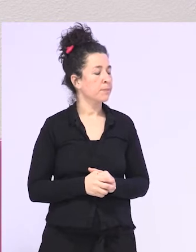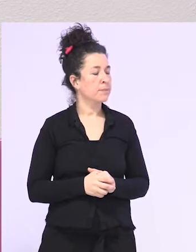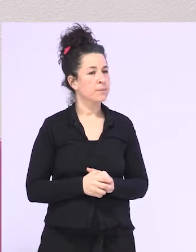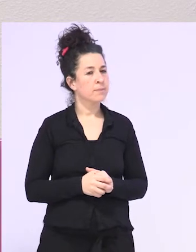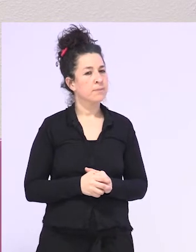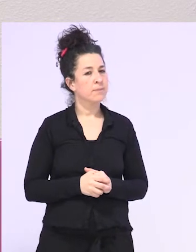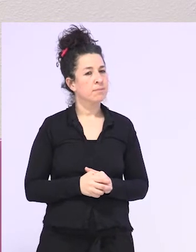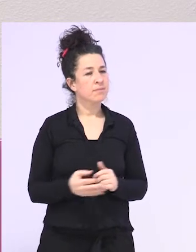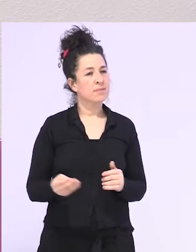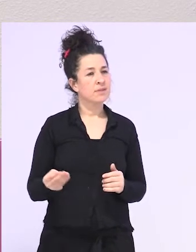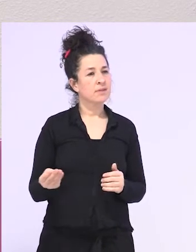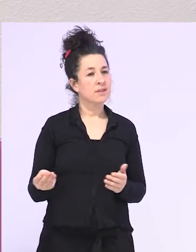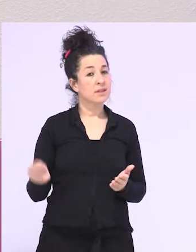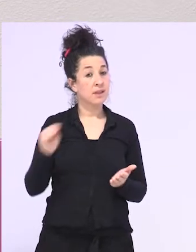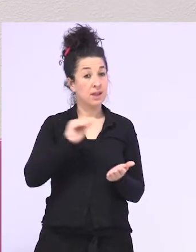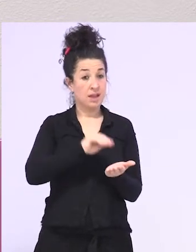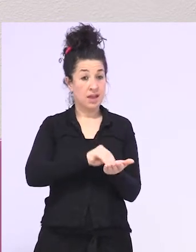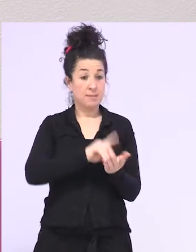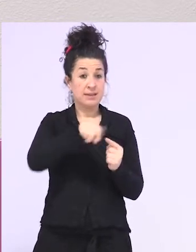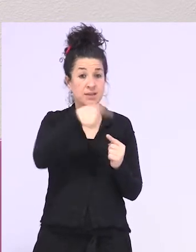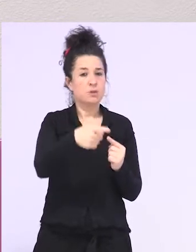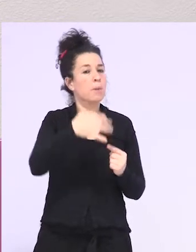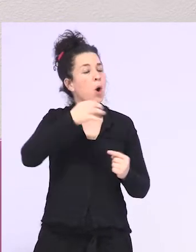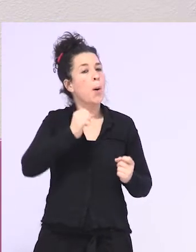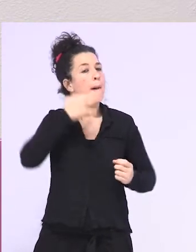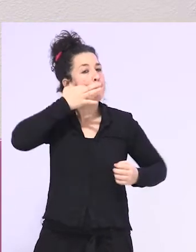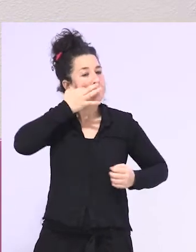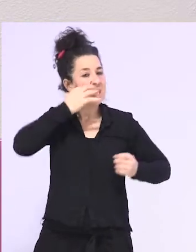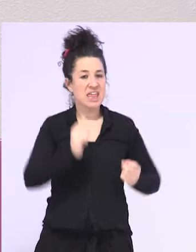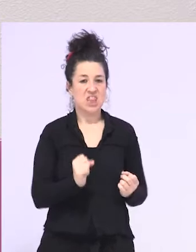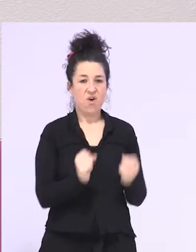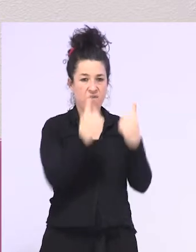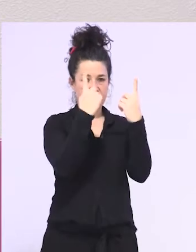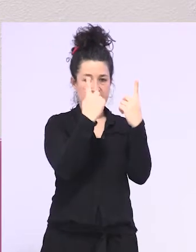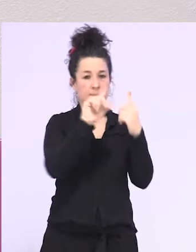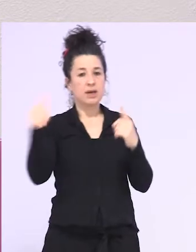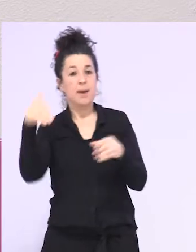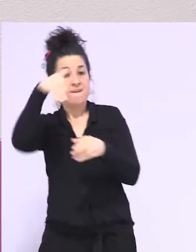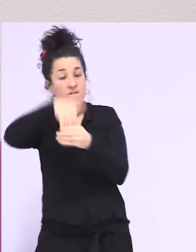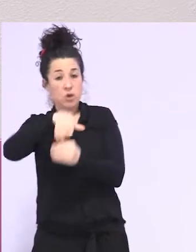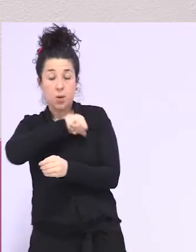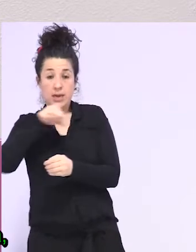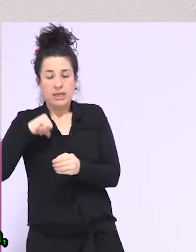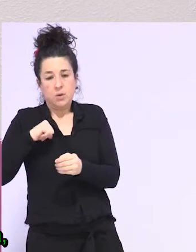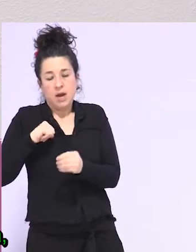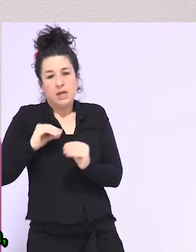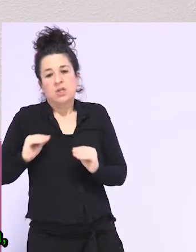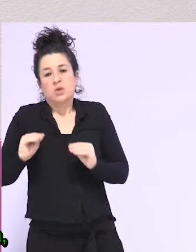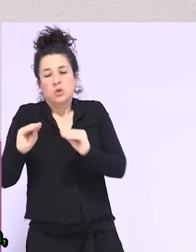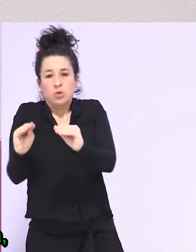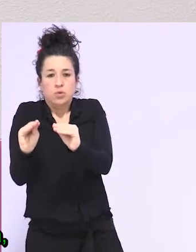Hau da, gero gainera nolabait egia ofizial edo bihurtu zen, ze hau gelditu zen idatzita, boto partikularra da nolabait, bueno,